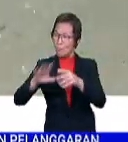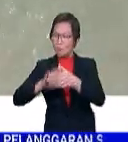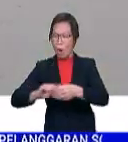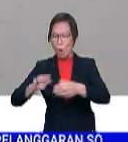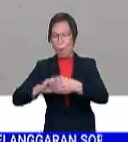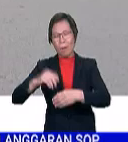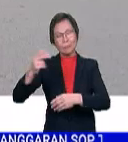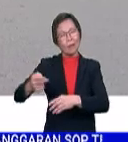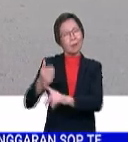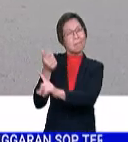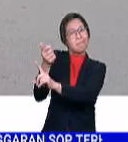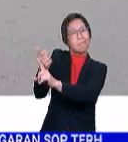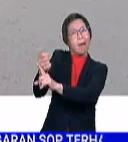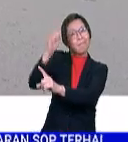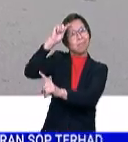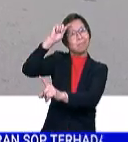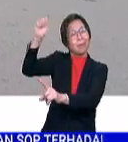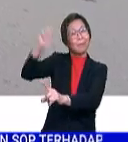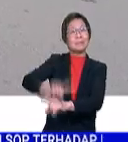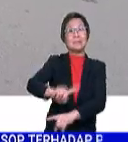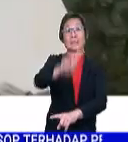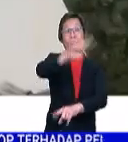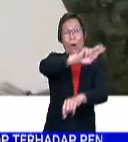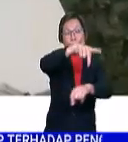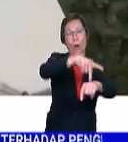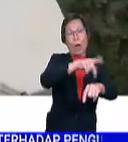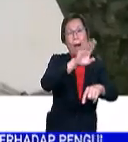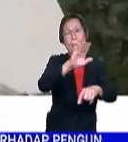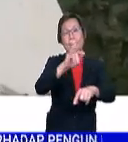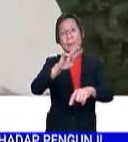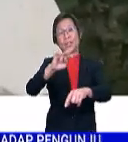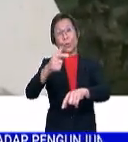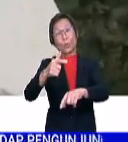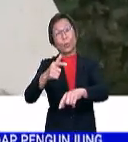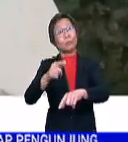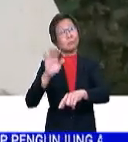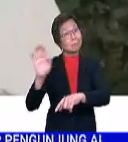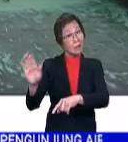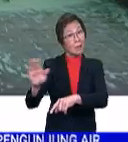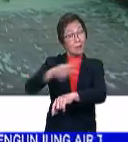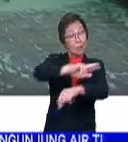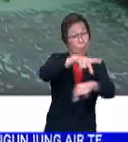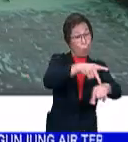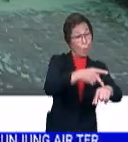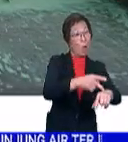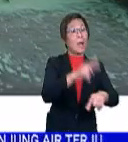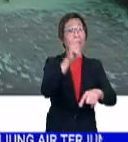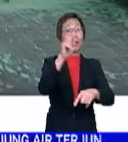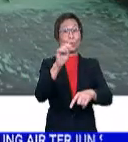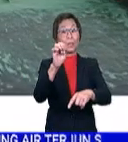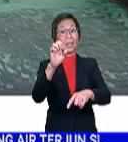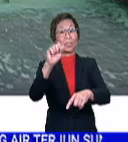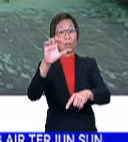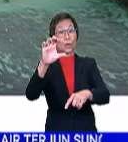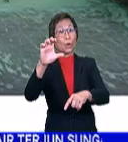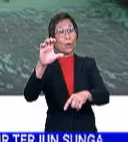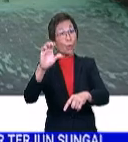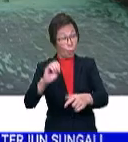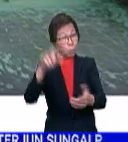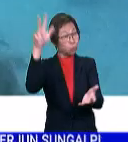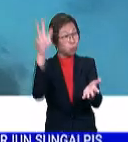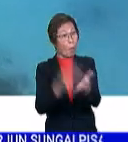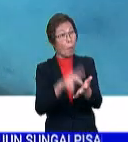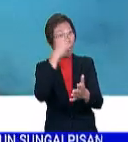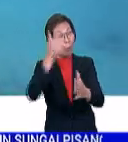dan sejarah tersendiri. Salah satunya Pulau Bidong di Kuala Nerus yang diiktiraf UNESCO. Lokasi itu pernah